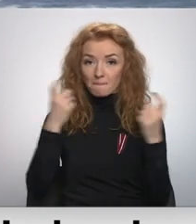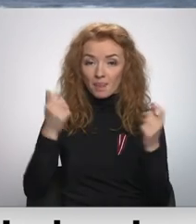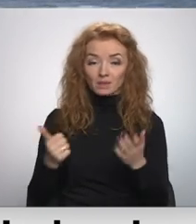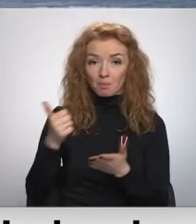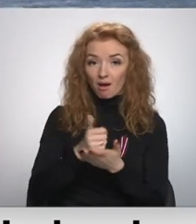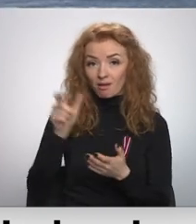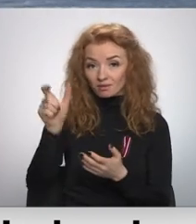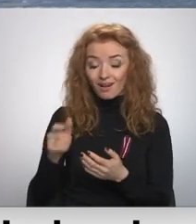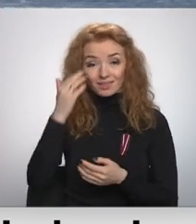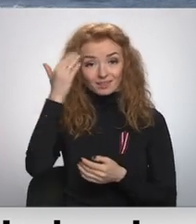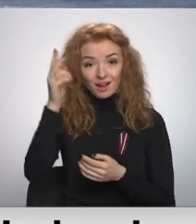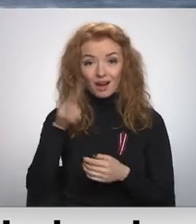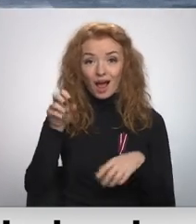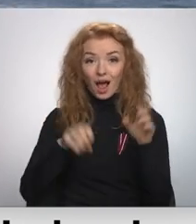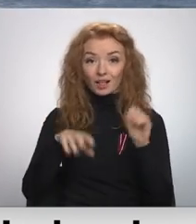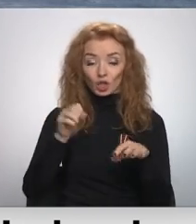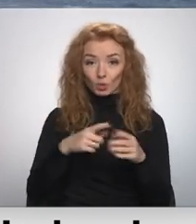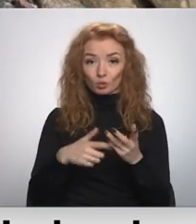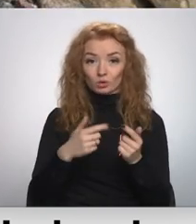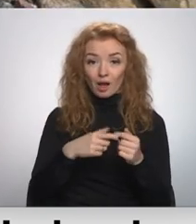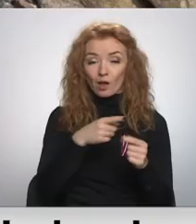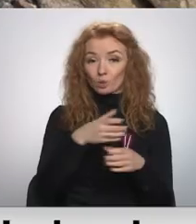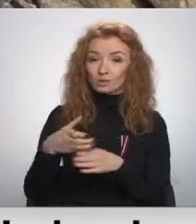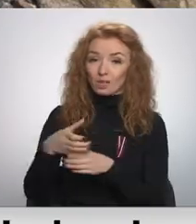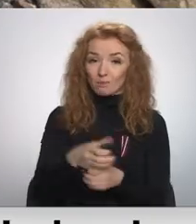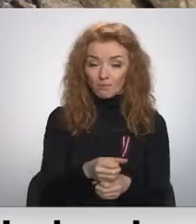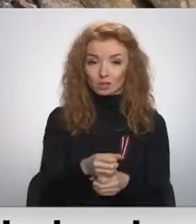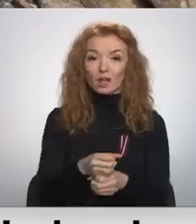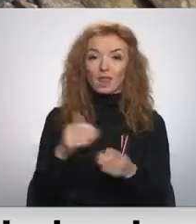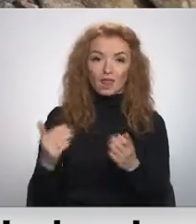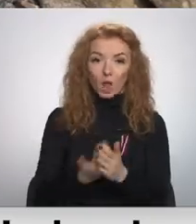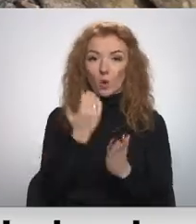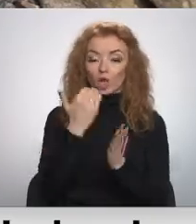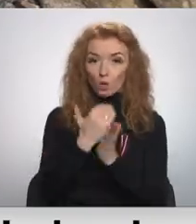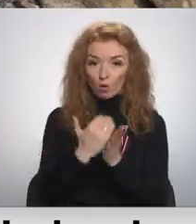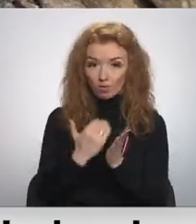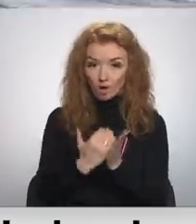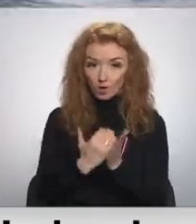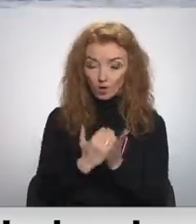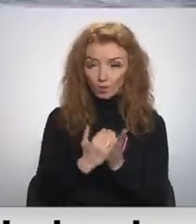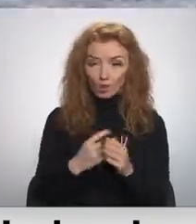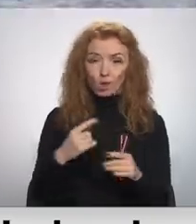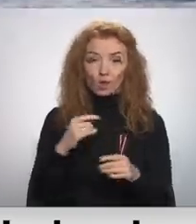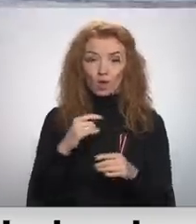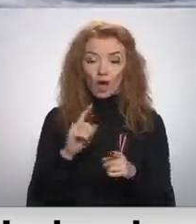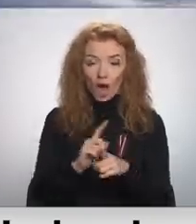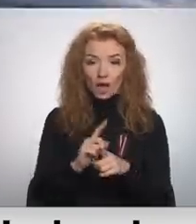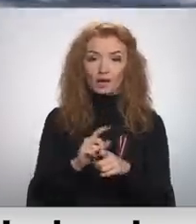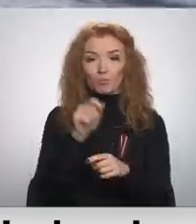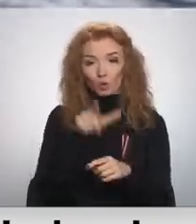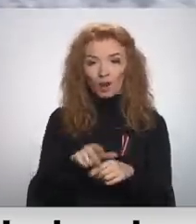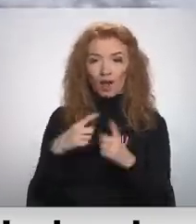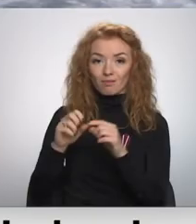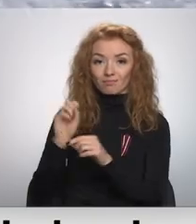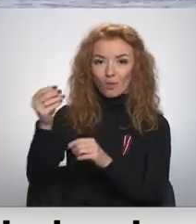ka pieaugošo atkritumu daudzumu pludmalēs samazinās jaunpieņemtie likumdošanas akti, tostarp depozīta sistēmas